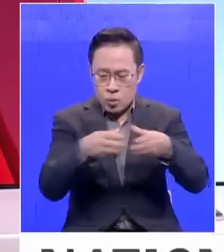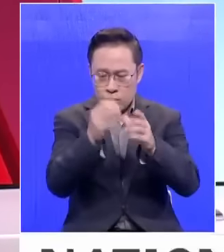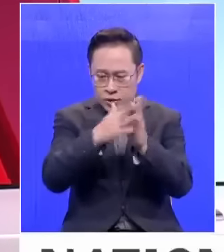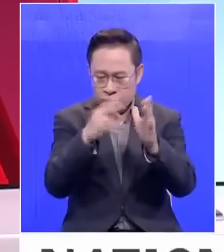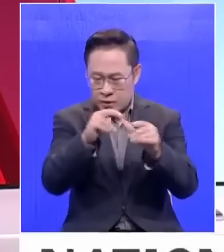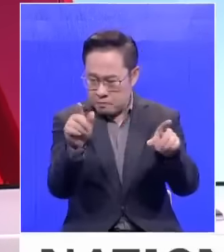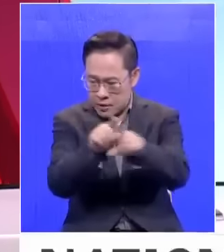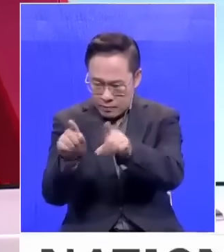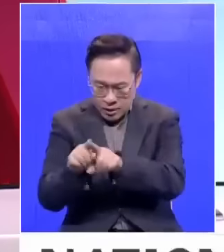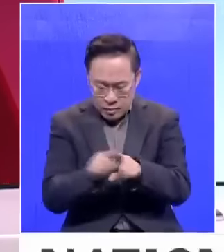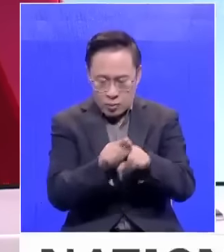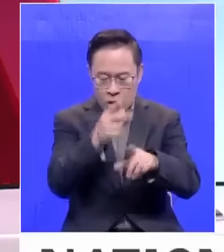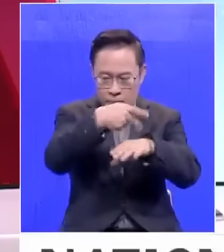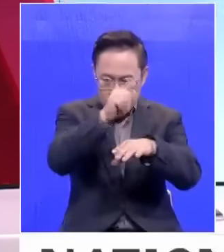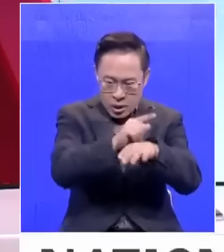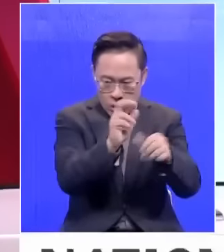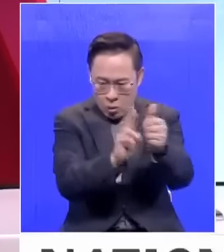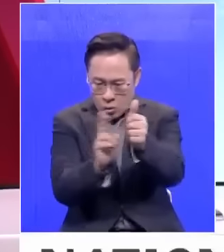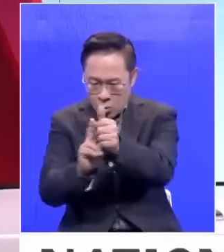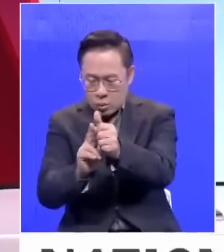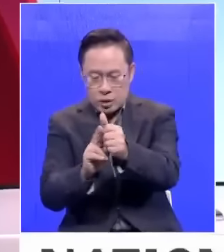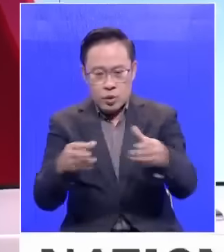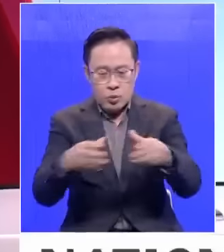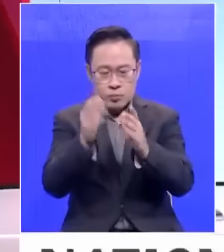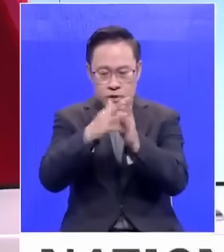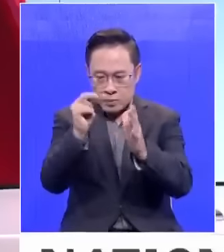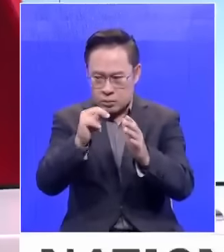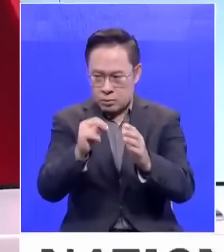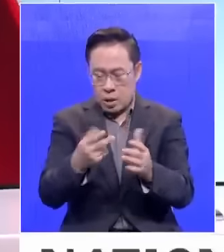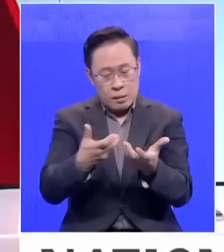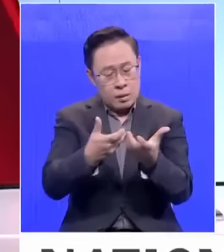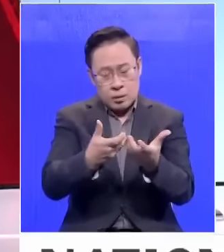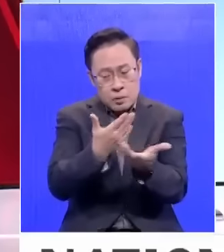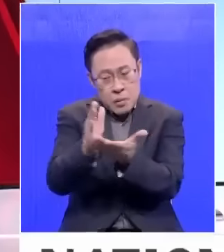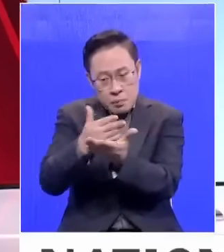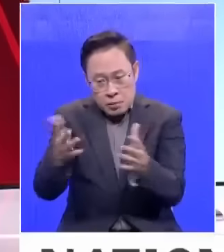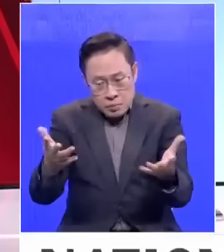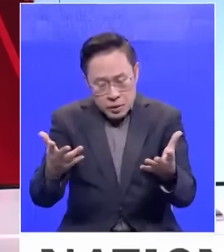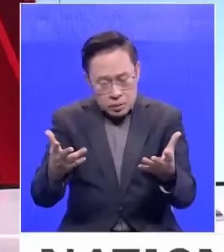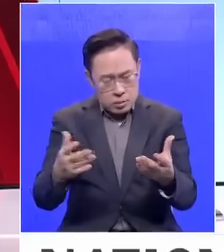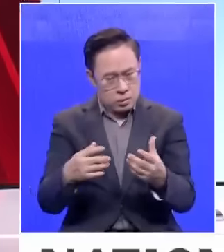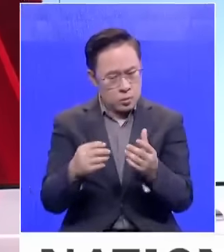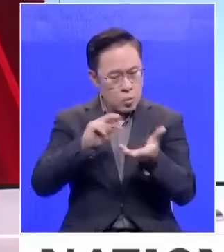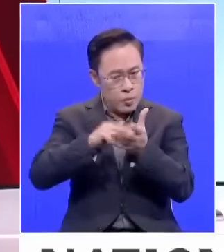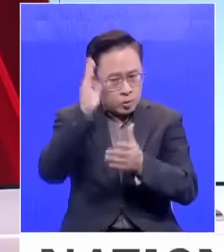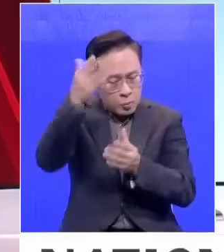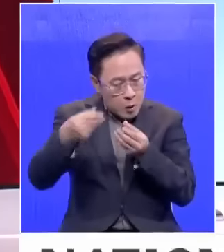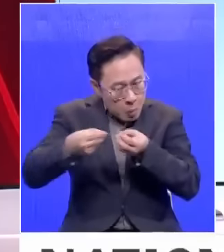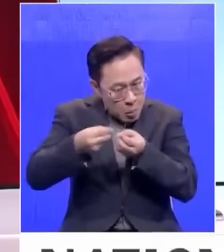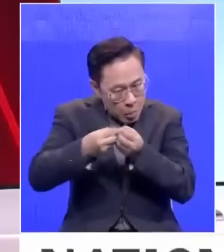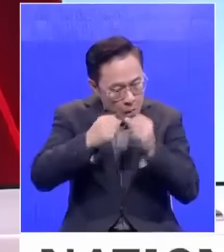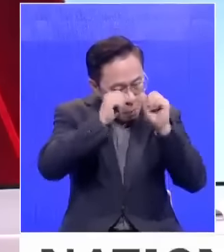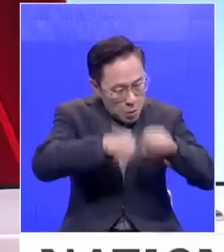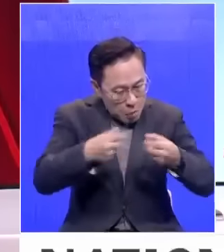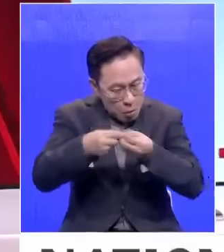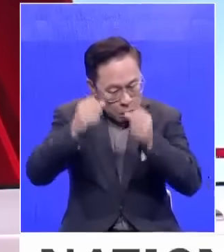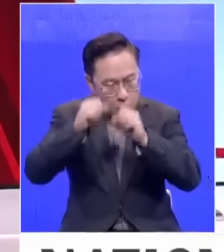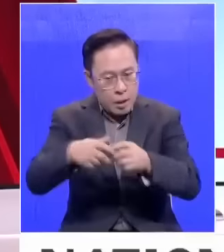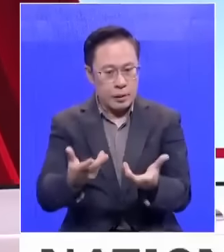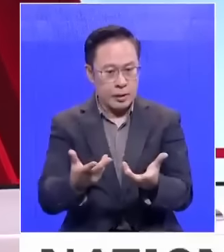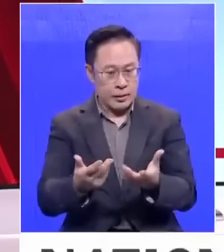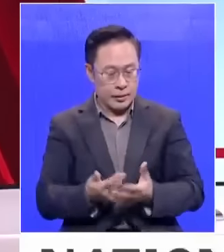ายคนก็คุณสมบัติก็ตั้งคำถามกันมาแล้วก็ไม่เห็นมีอะไรเกิดขึ้น โอ้เขาก็กลัวไงนะคะว่าแบบเอ๊ะถ้าเกิดว่าได้ทั้ง3คน